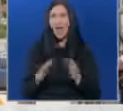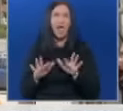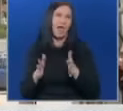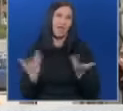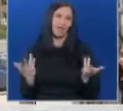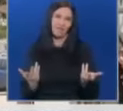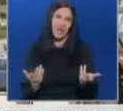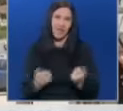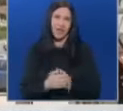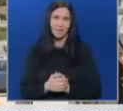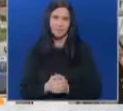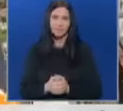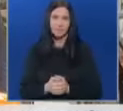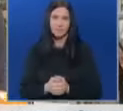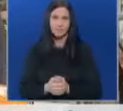ли.